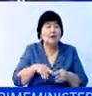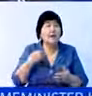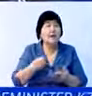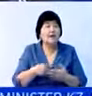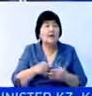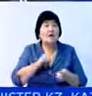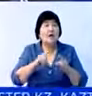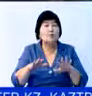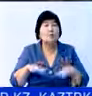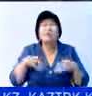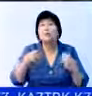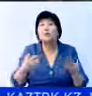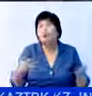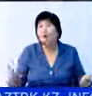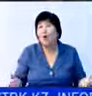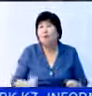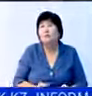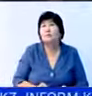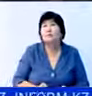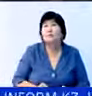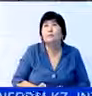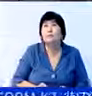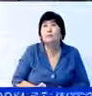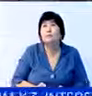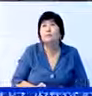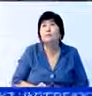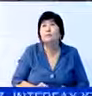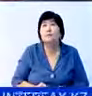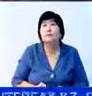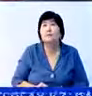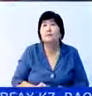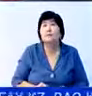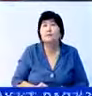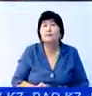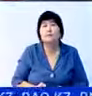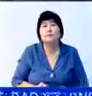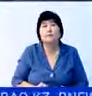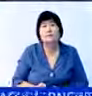инвестициялық форумның берері мол. Еламан Жаматов, Нұржан Мұзарапшин, Досхан Сәтбай, Қызылорда телеарнасы.